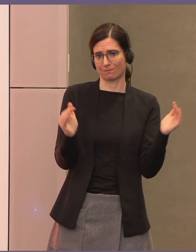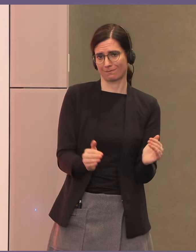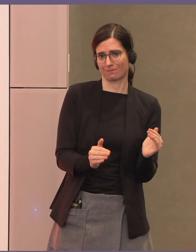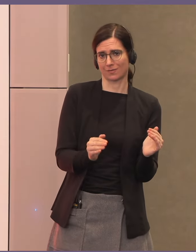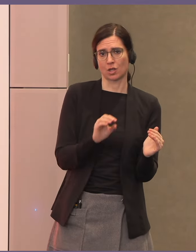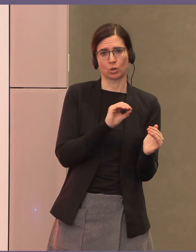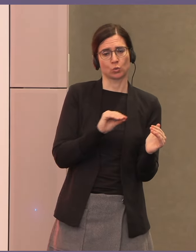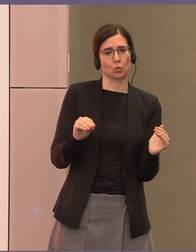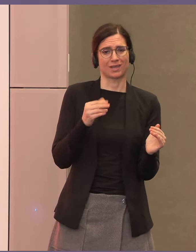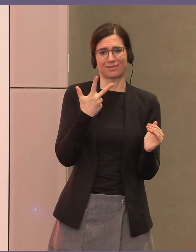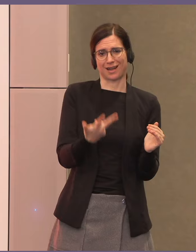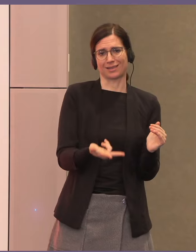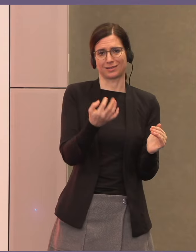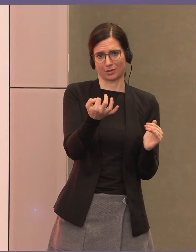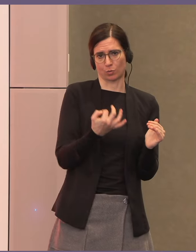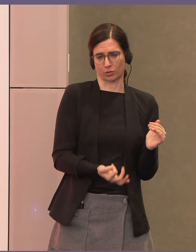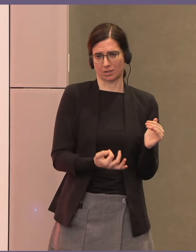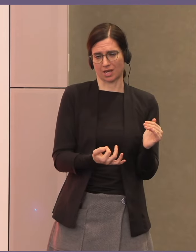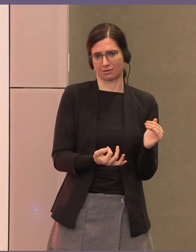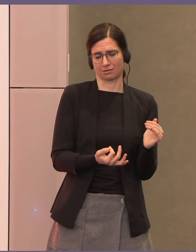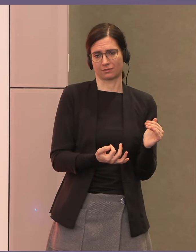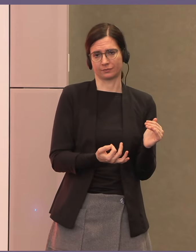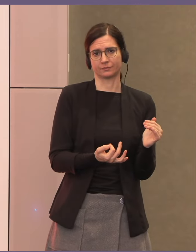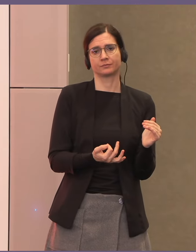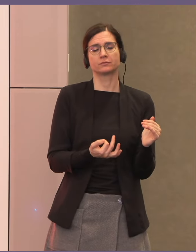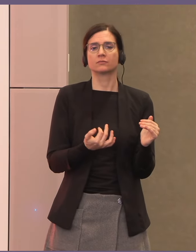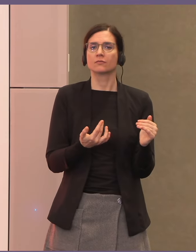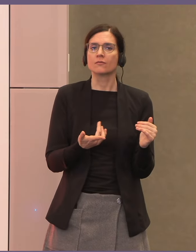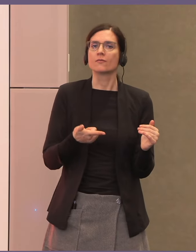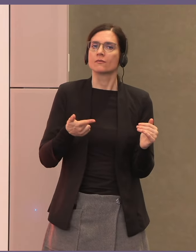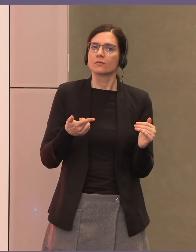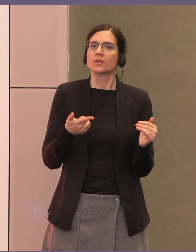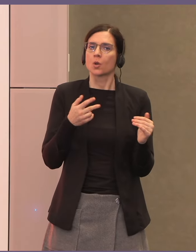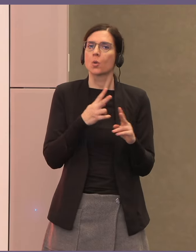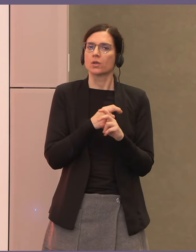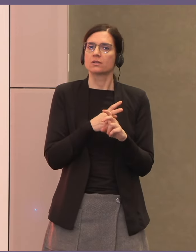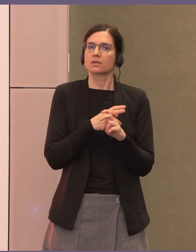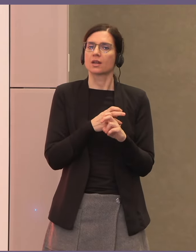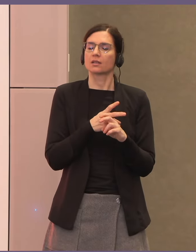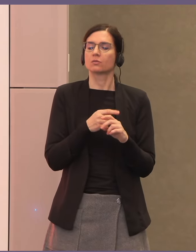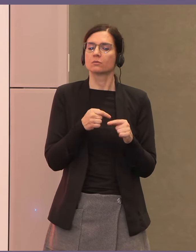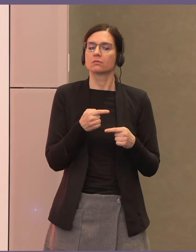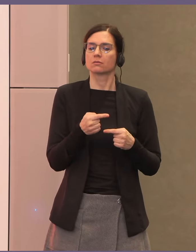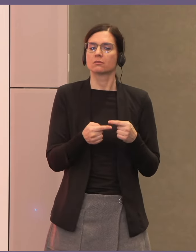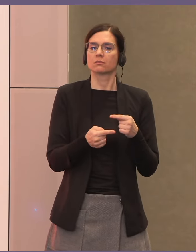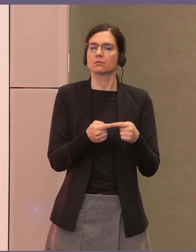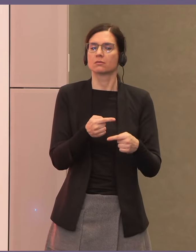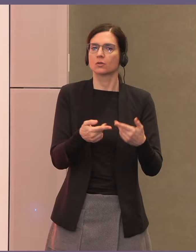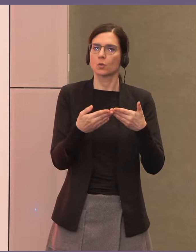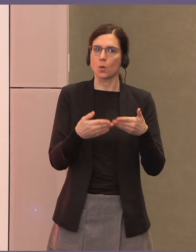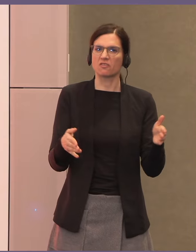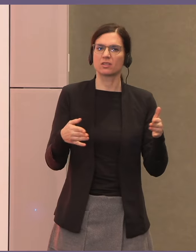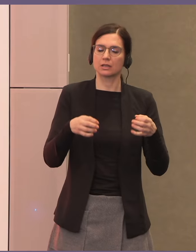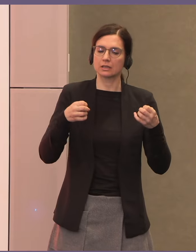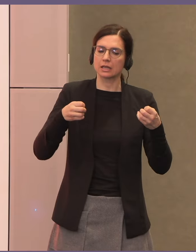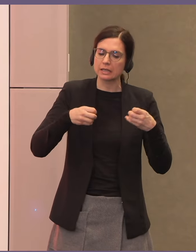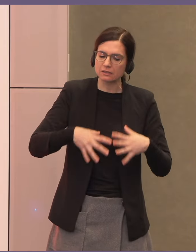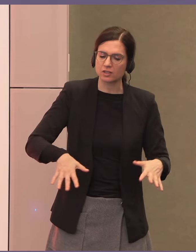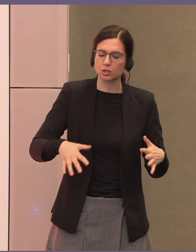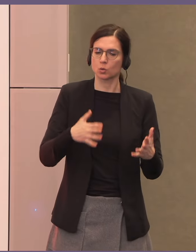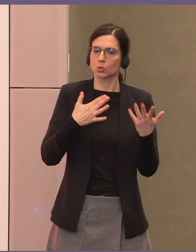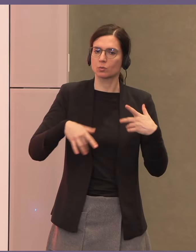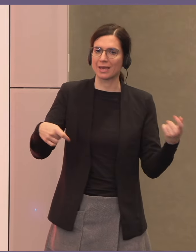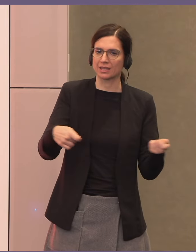bei nur 30%. Es bleibt jedoch zu erwarten, dass Österreich auch in den nächsten Jahren in die öffentliche Infrastruktur